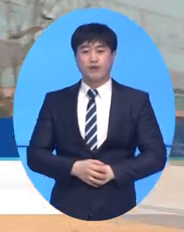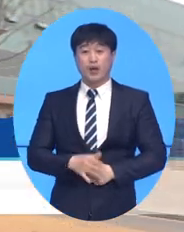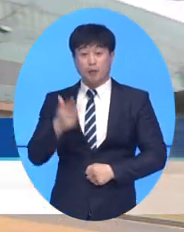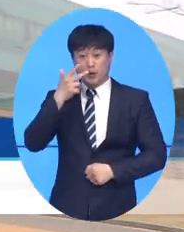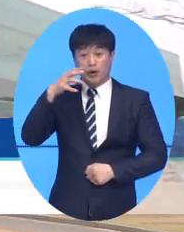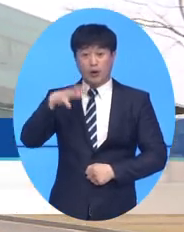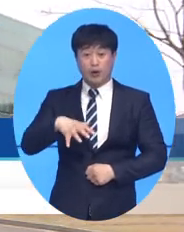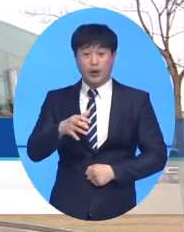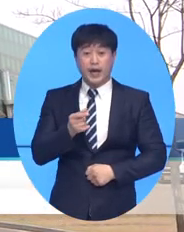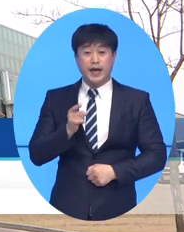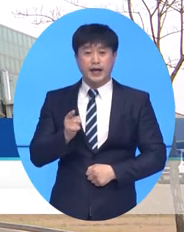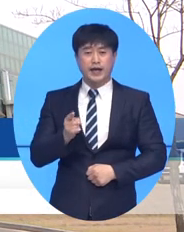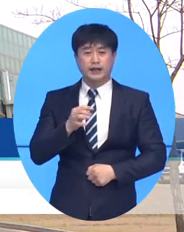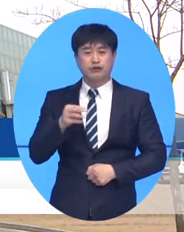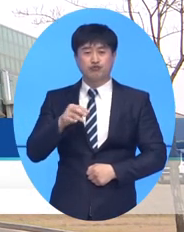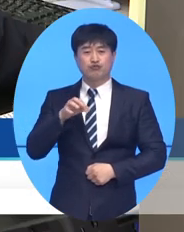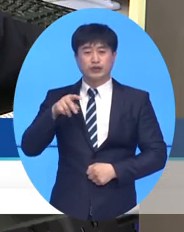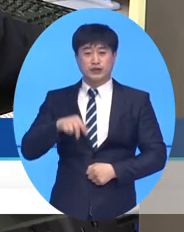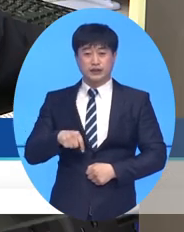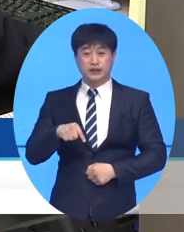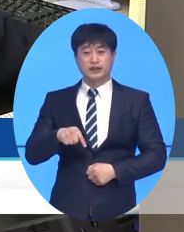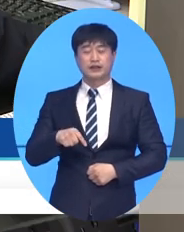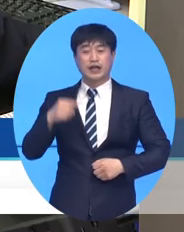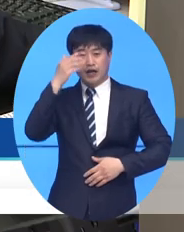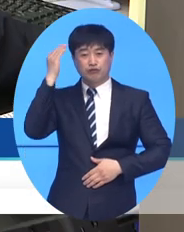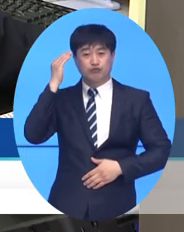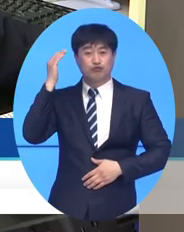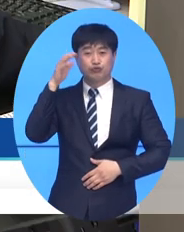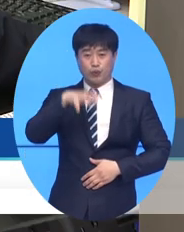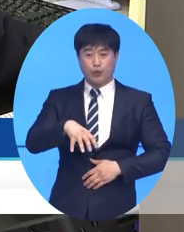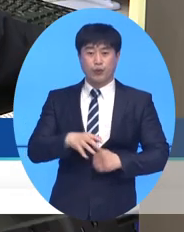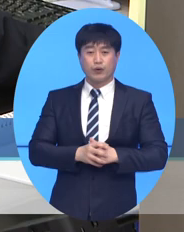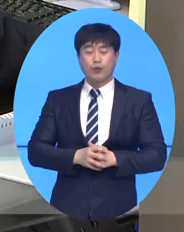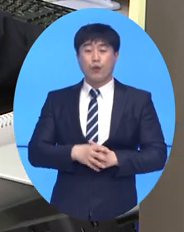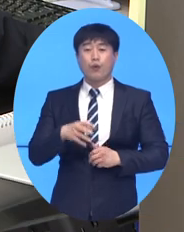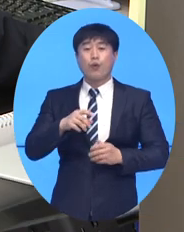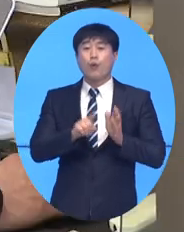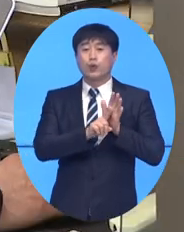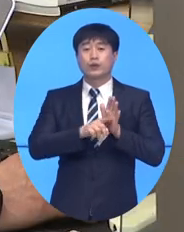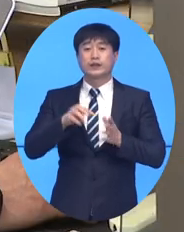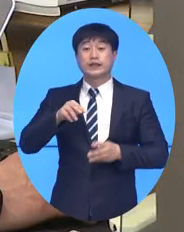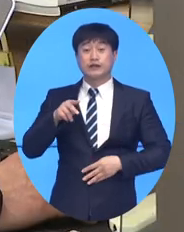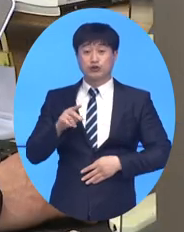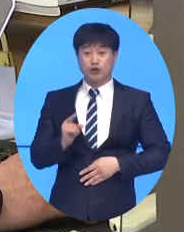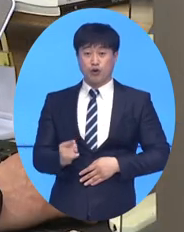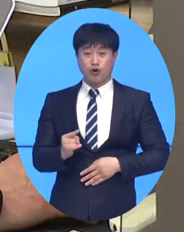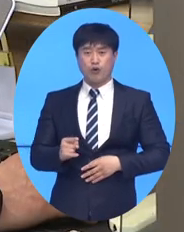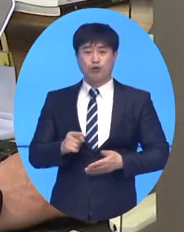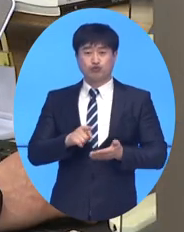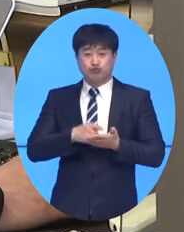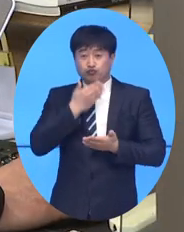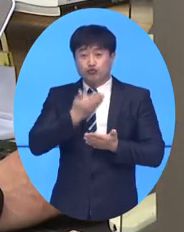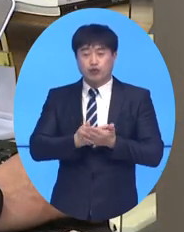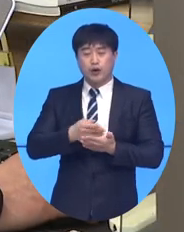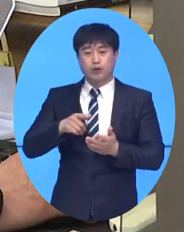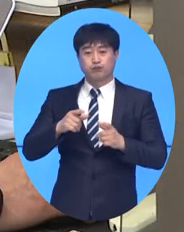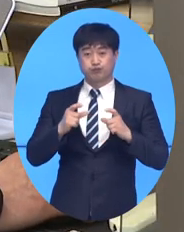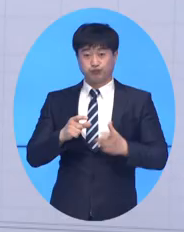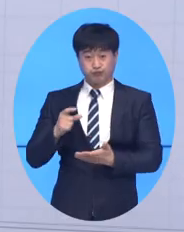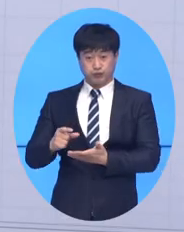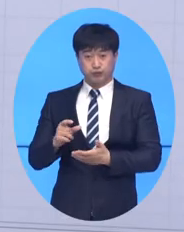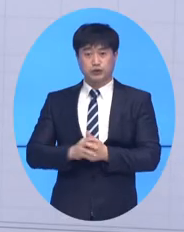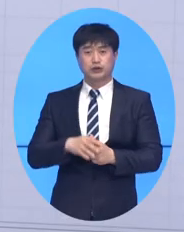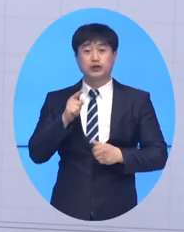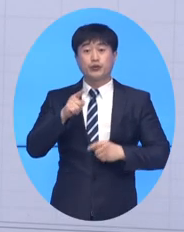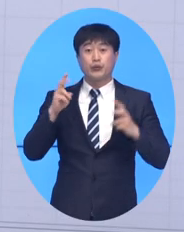평택에 위치한 헤레우스 일렉트로나이트의 한국 지사입니다. 온도 센서는 기간 산업인 철강의 핵심 부품인데 이 기업은 매출이나